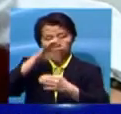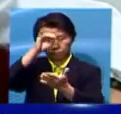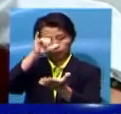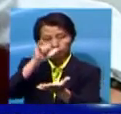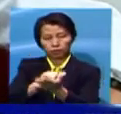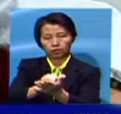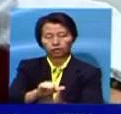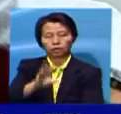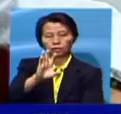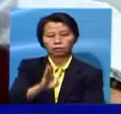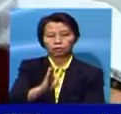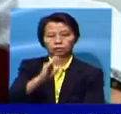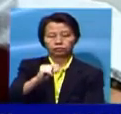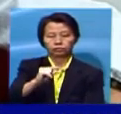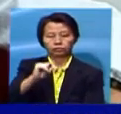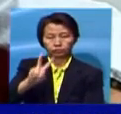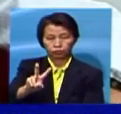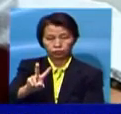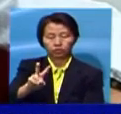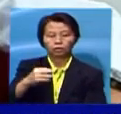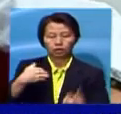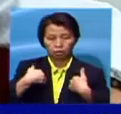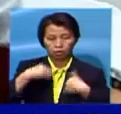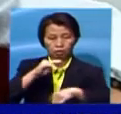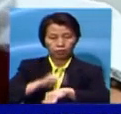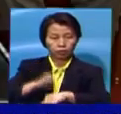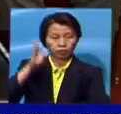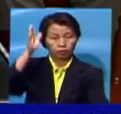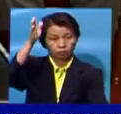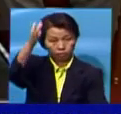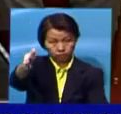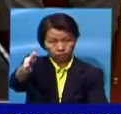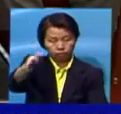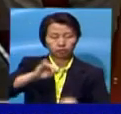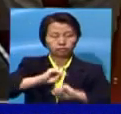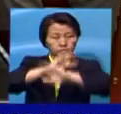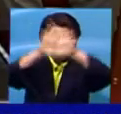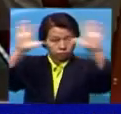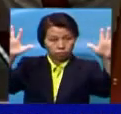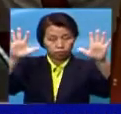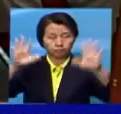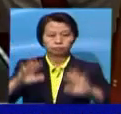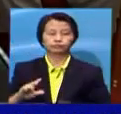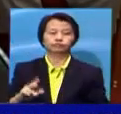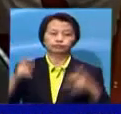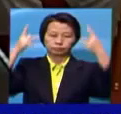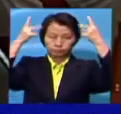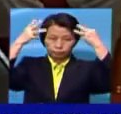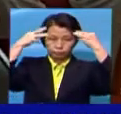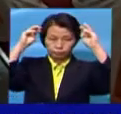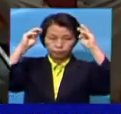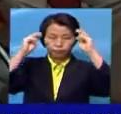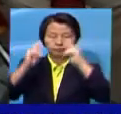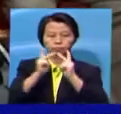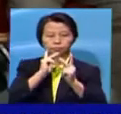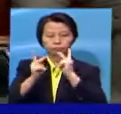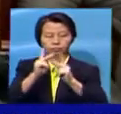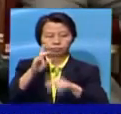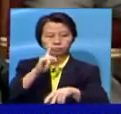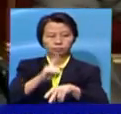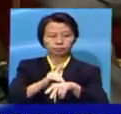SGB mempunyai masa depan yang cerah subsidi Perdana Menteri menyatakannya dalam sidang media